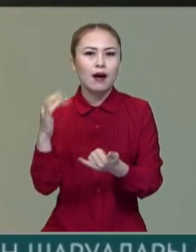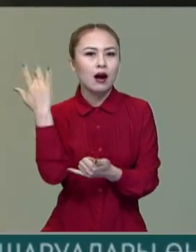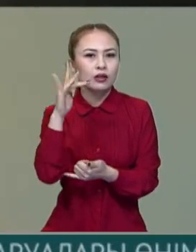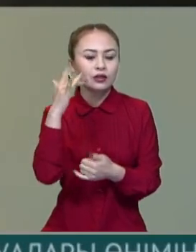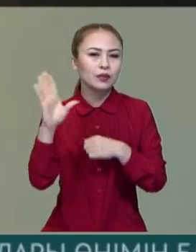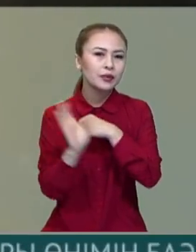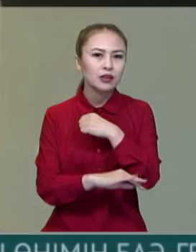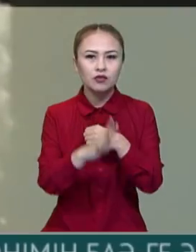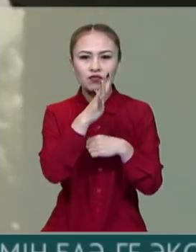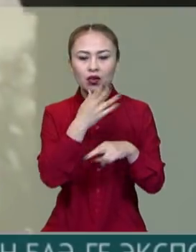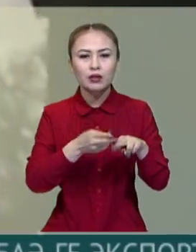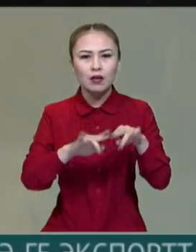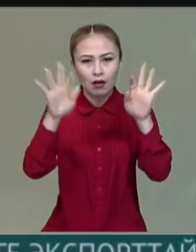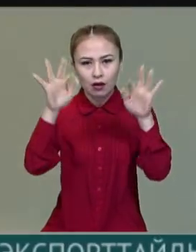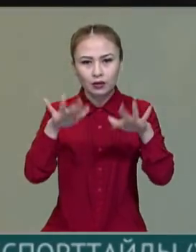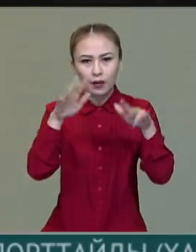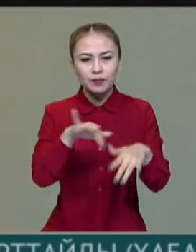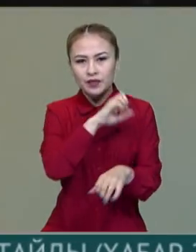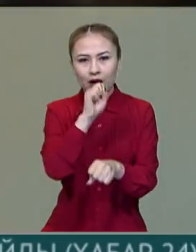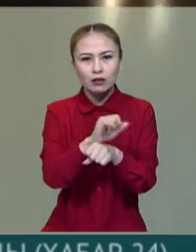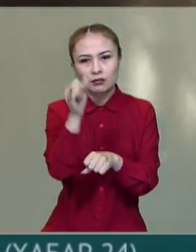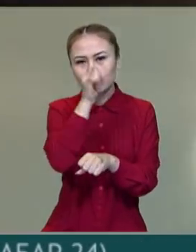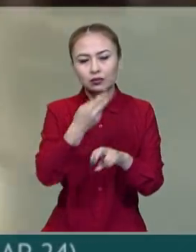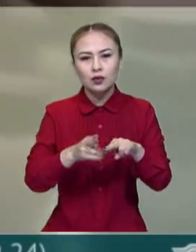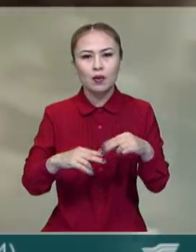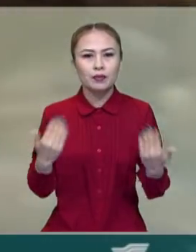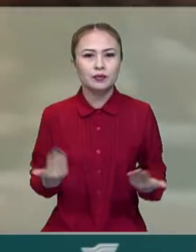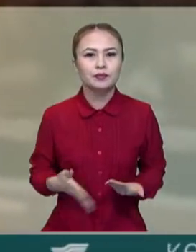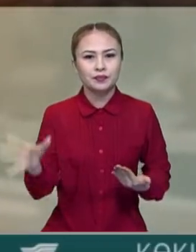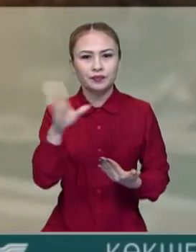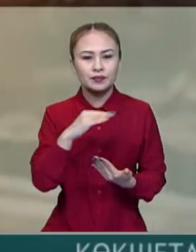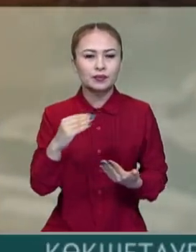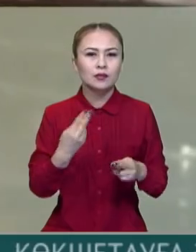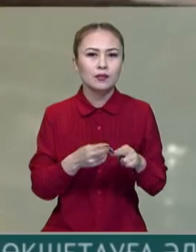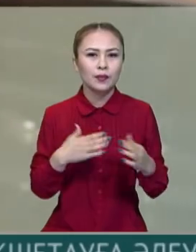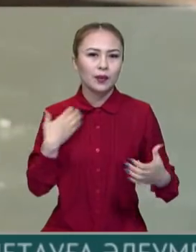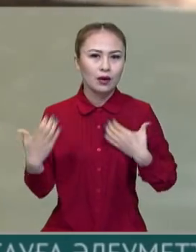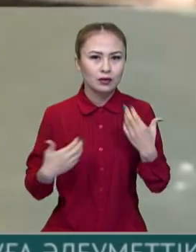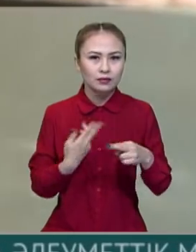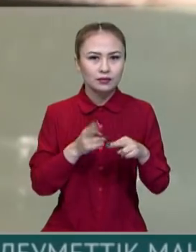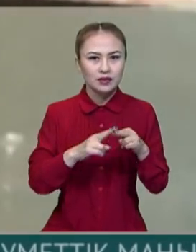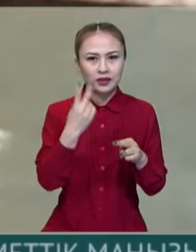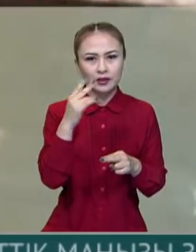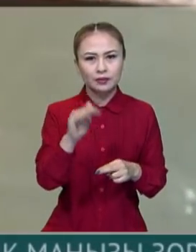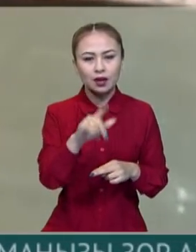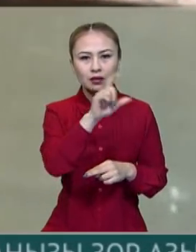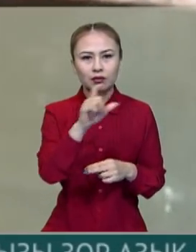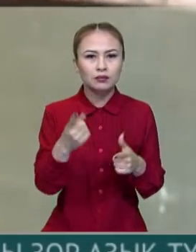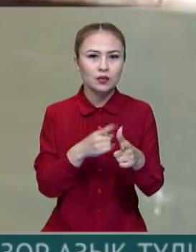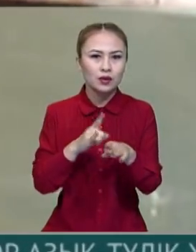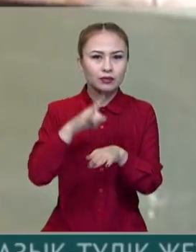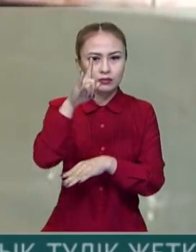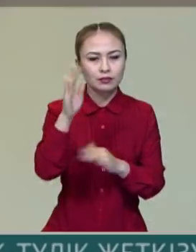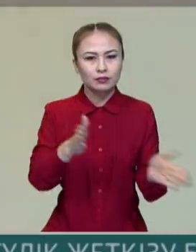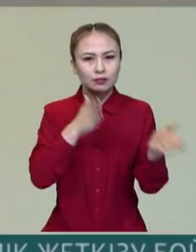Соңғы күндері Ақштың бірнеше штатында қар толассыз жауып, тұрғындарын әбден әбігерге салды. Кейбір өңірлерде 2000-нан астам